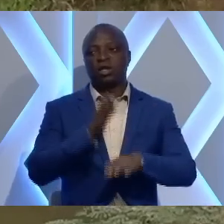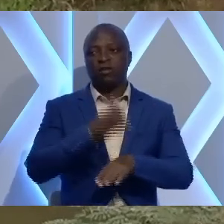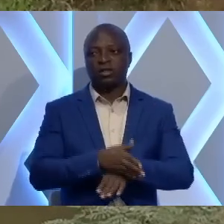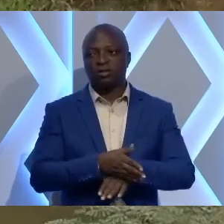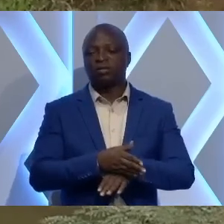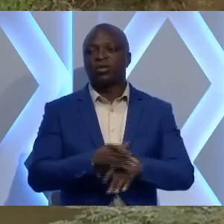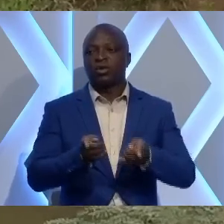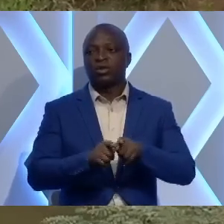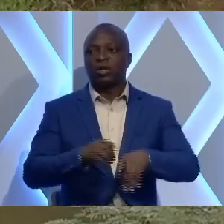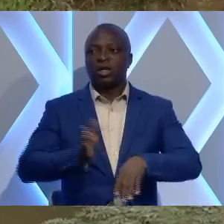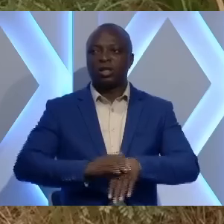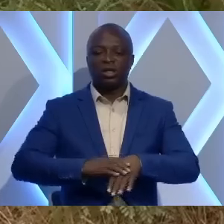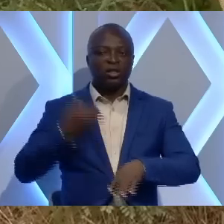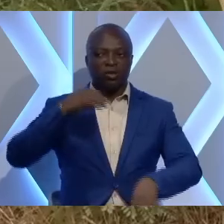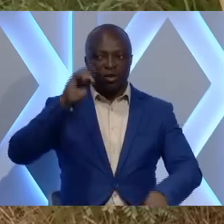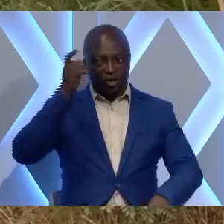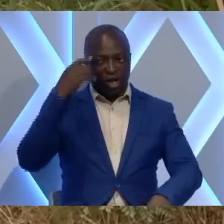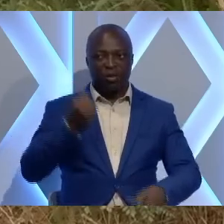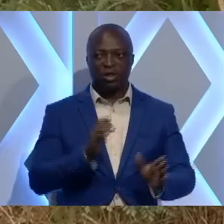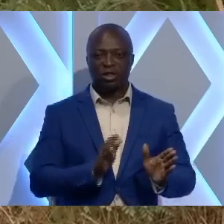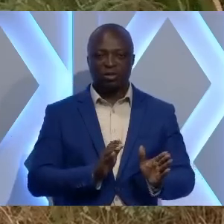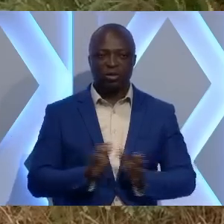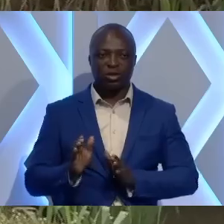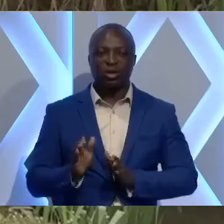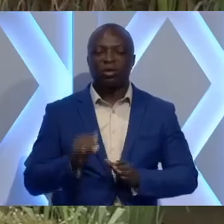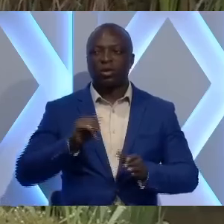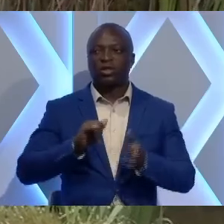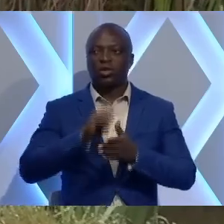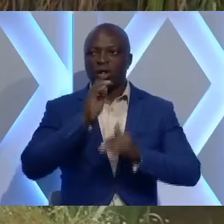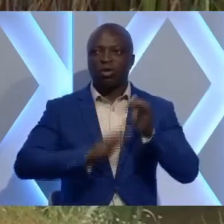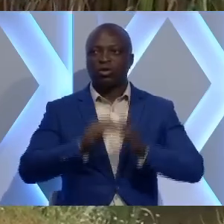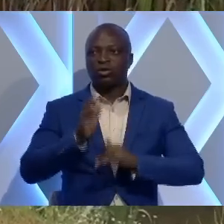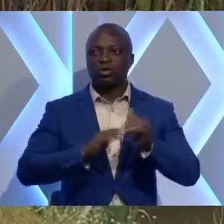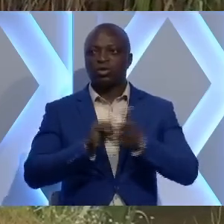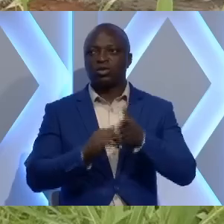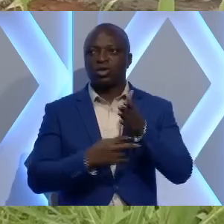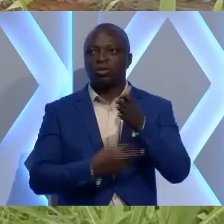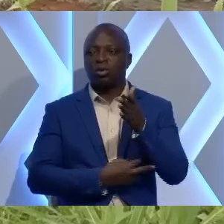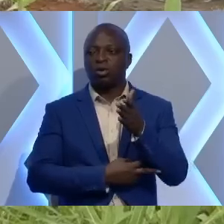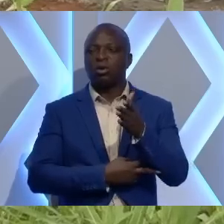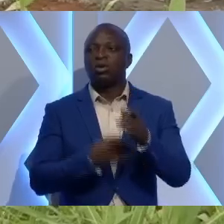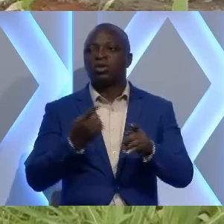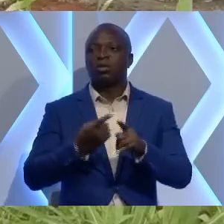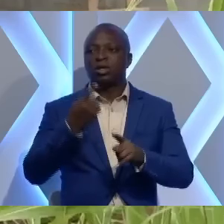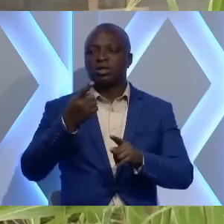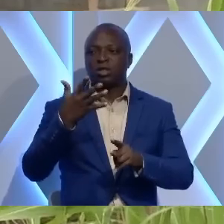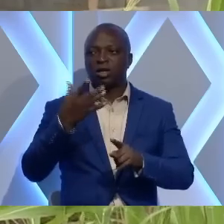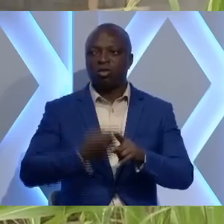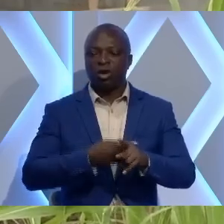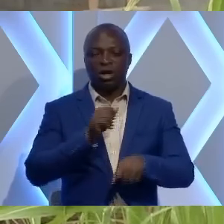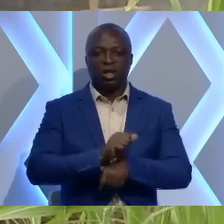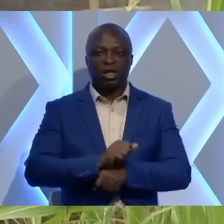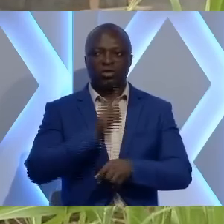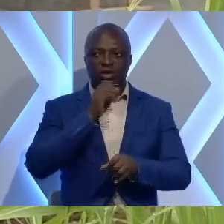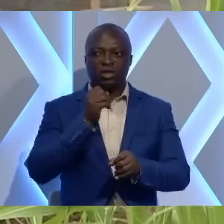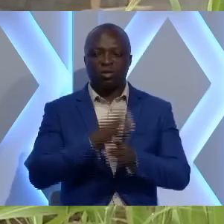Aussitôt alerté, le chef de l'État a pris des dispositions pour que soit construit cet ouvrage. En seulement 5 mois, les travaux sont